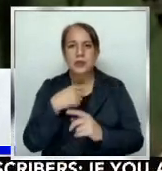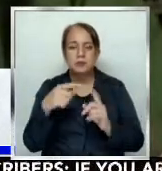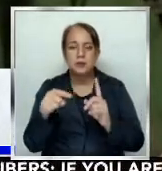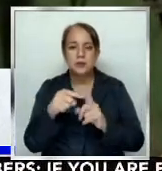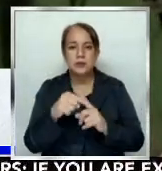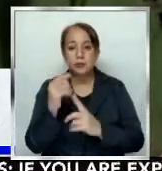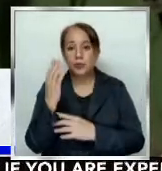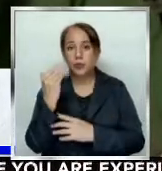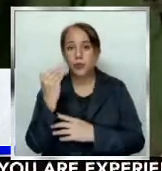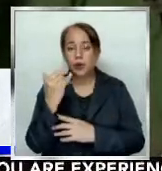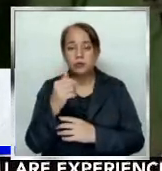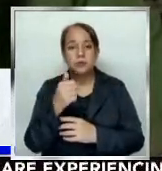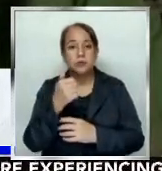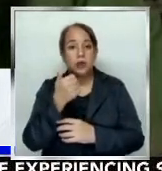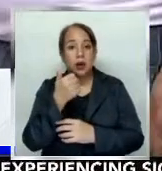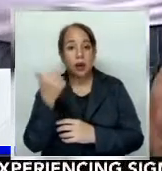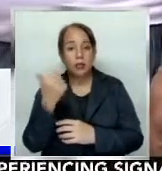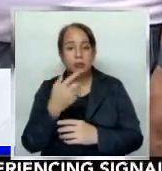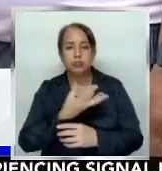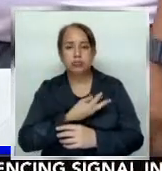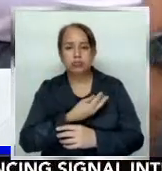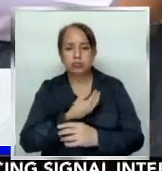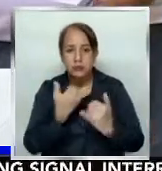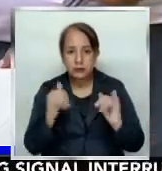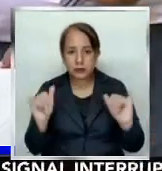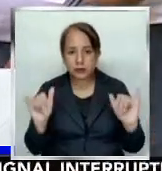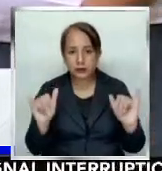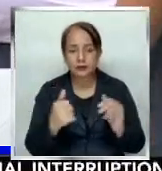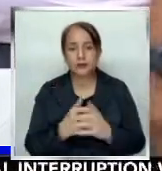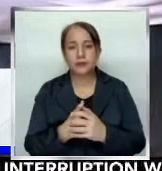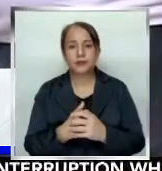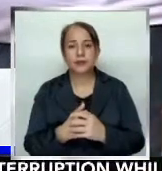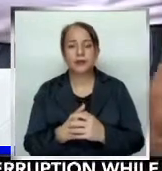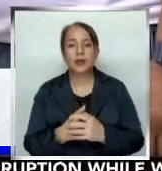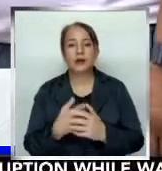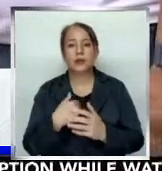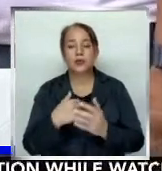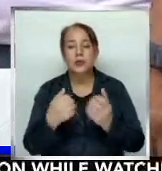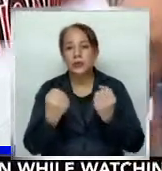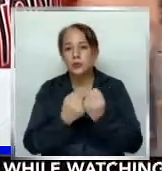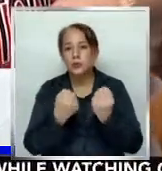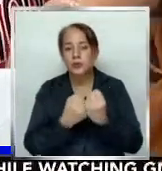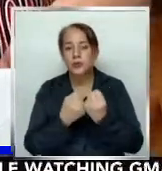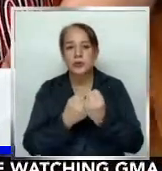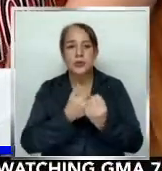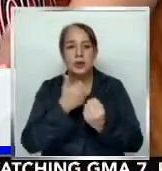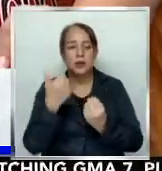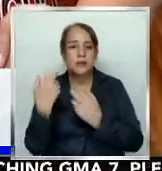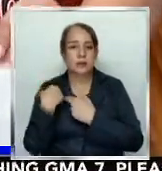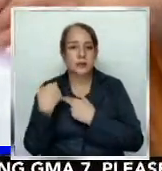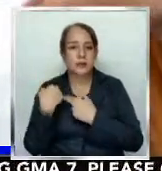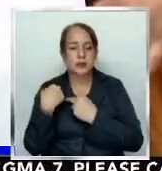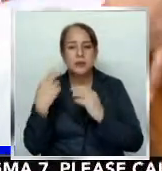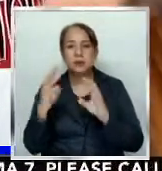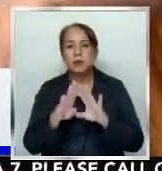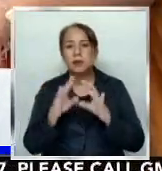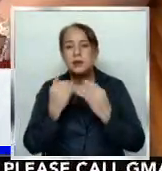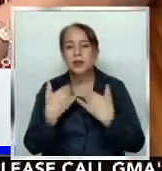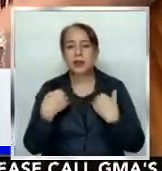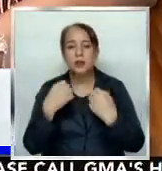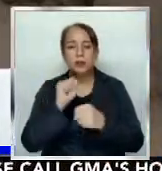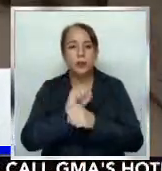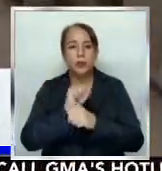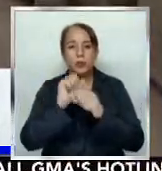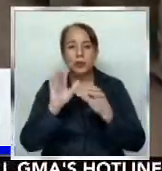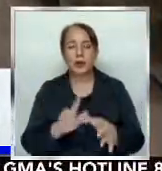iba, mga natatakot pa rin. Umaagapay naman sa iba pa nilang tungkulin ang mga barangay health worker at barangay